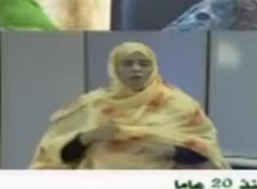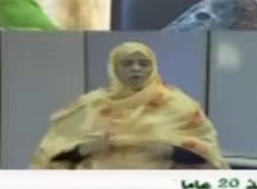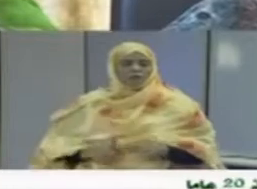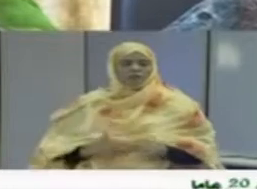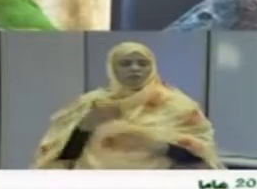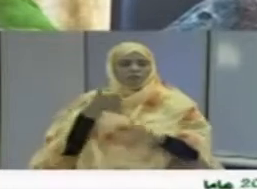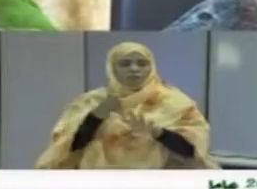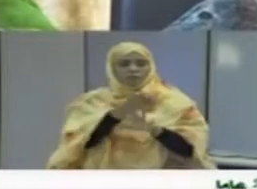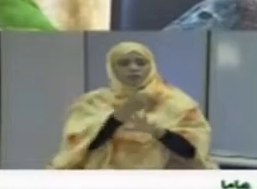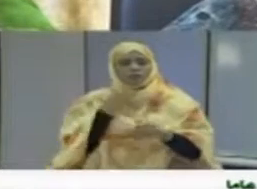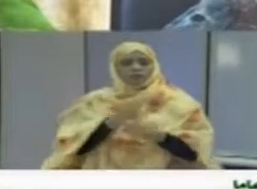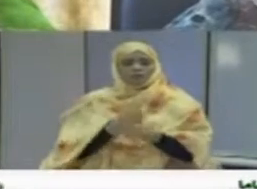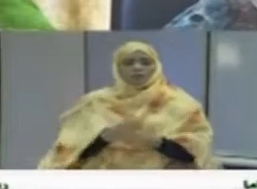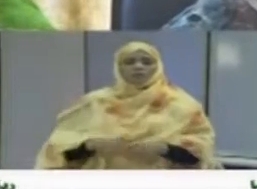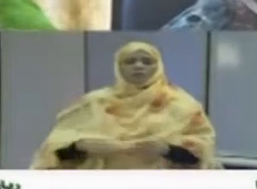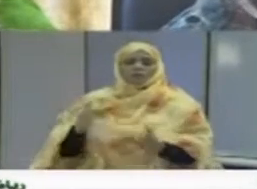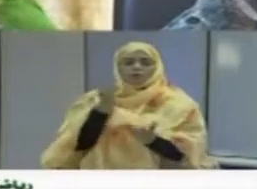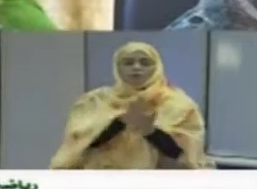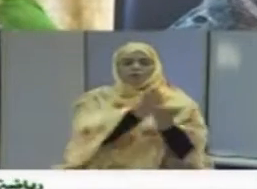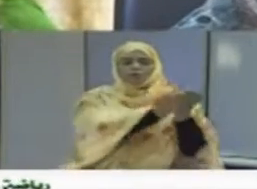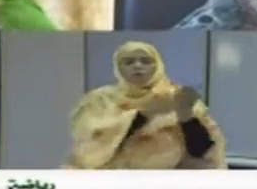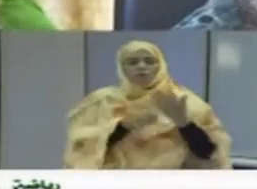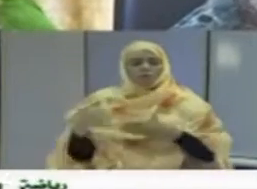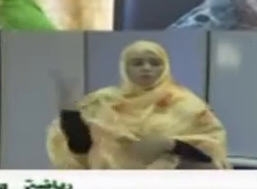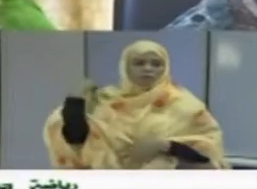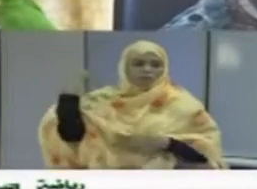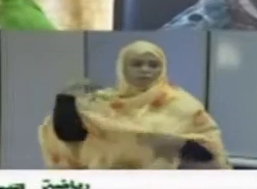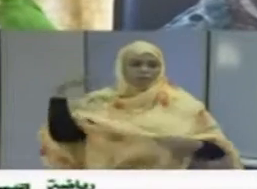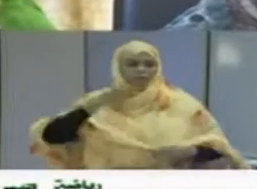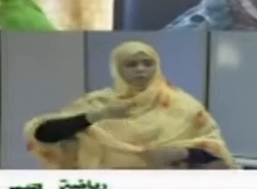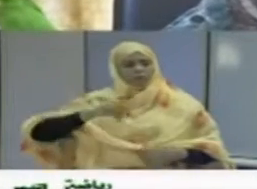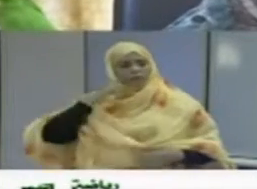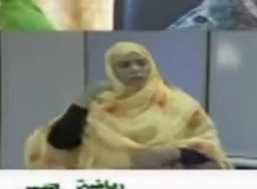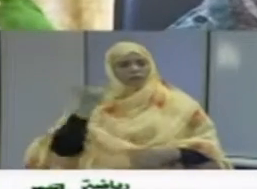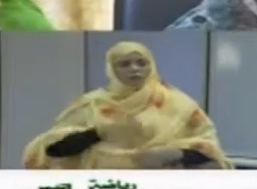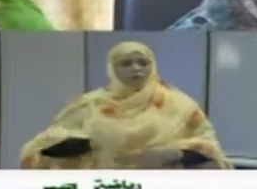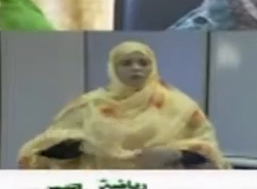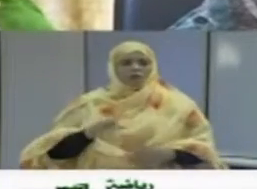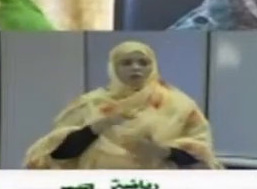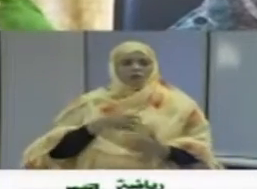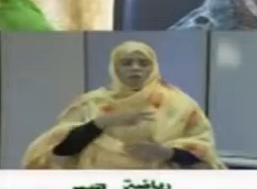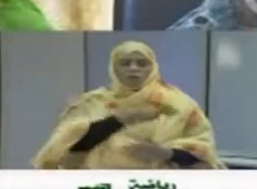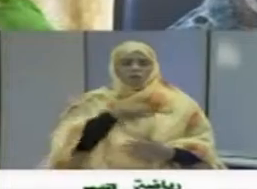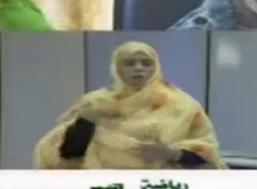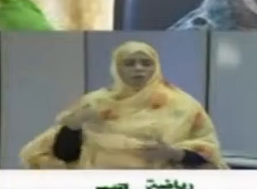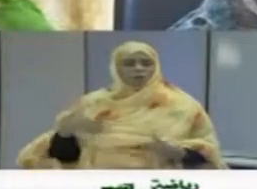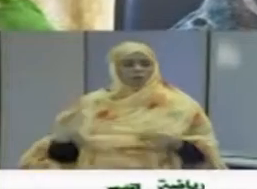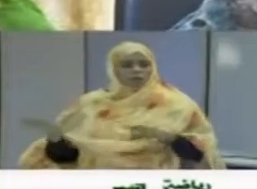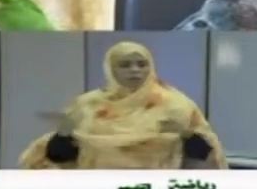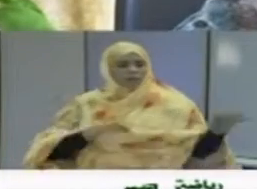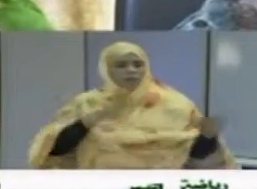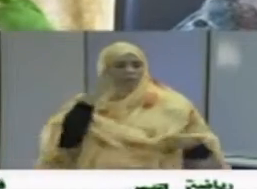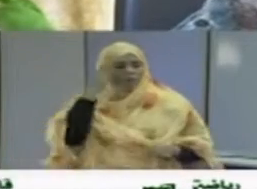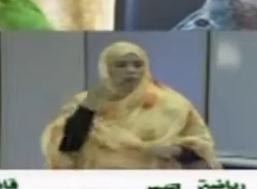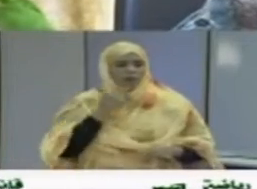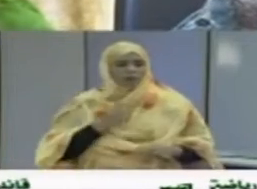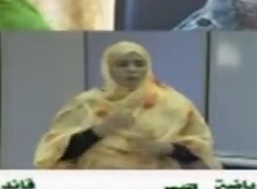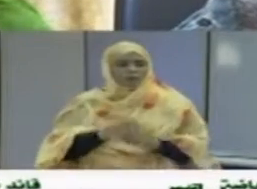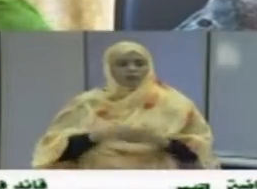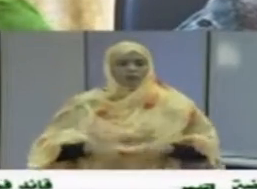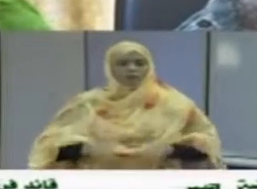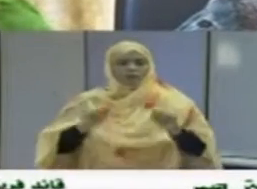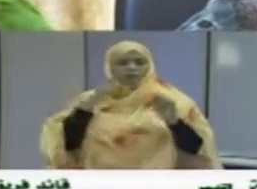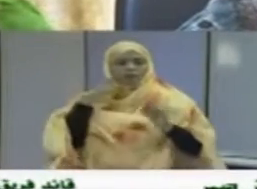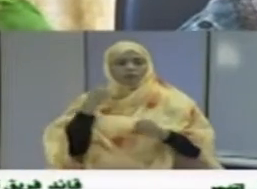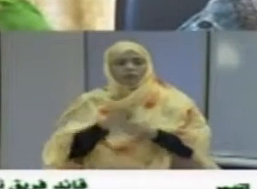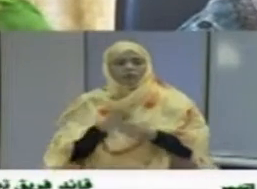في مراكز صنع القرار. ومن نافلة الإشارة إلى أن الجهود الكبيرة التي تبذلها الدولة قيادة وحكومة